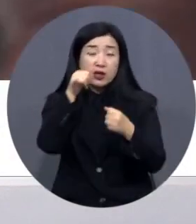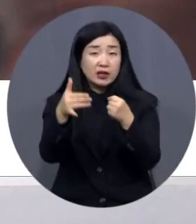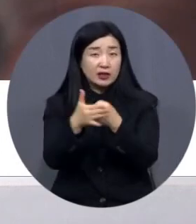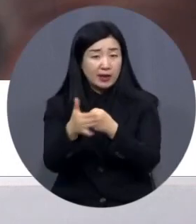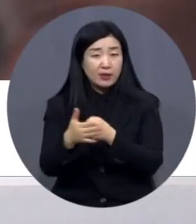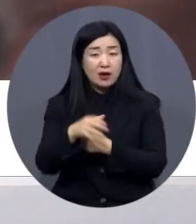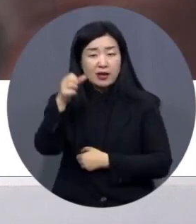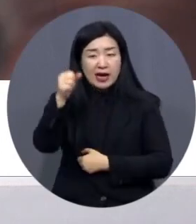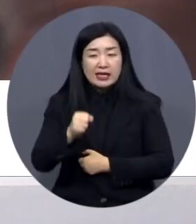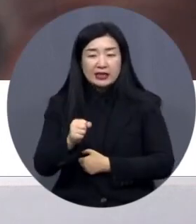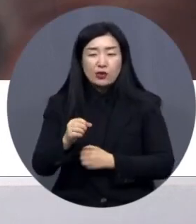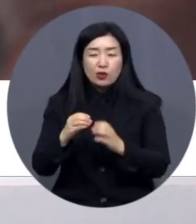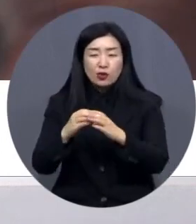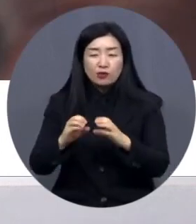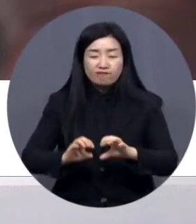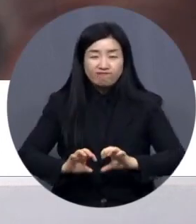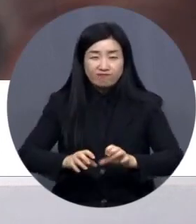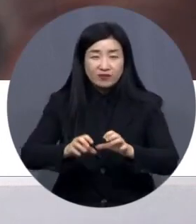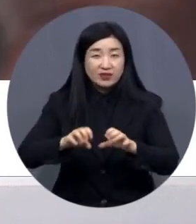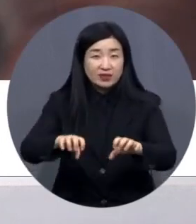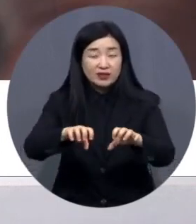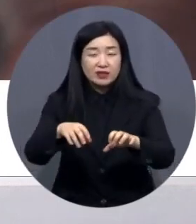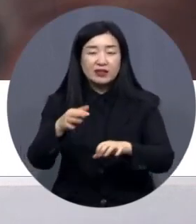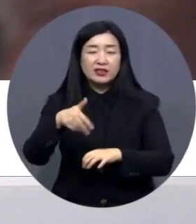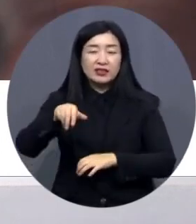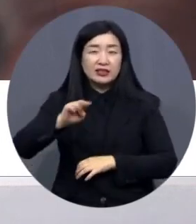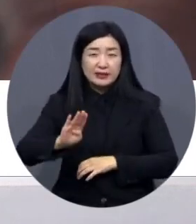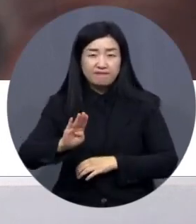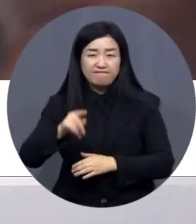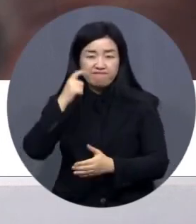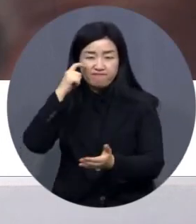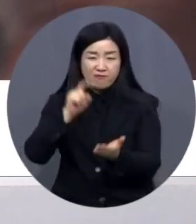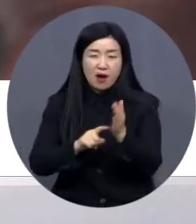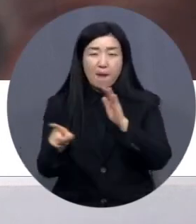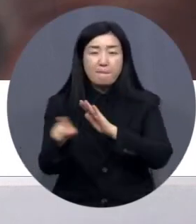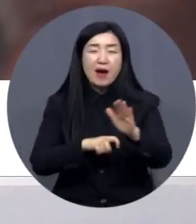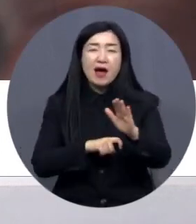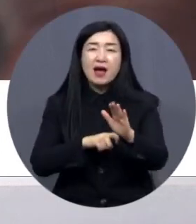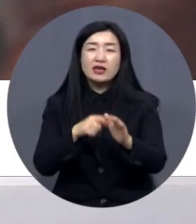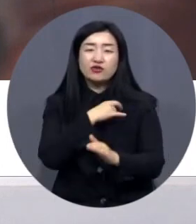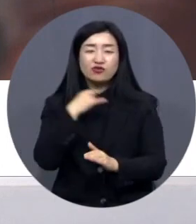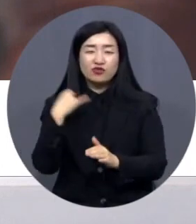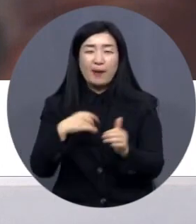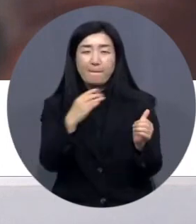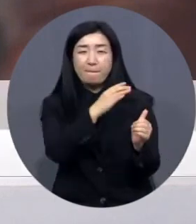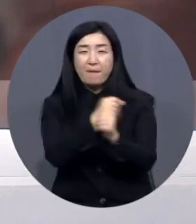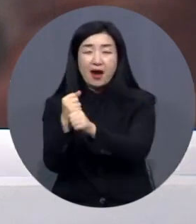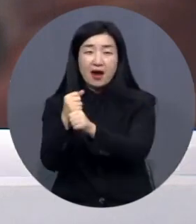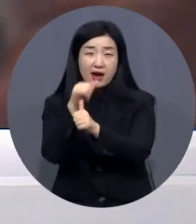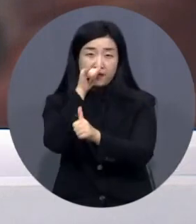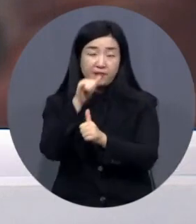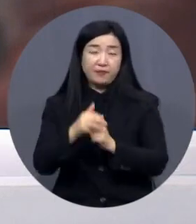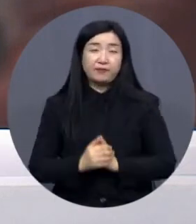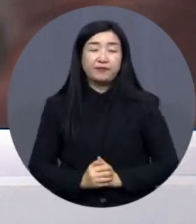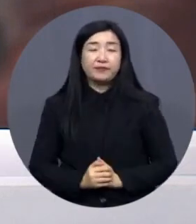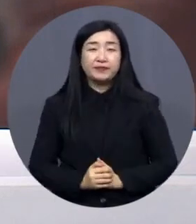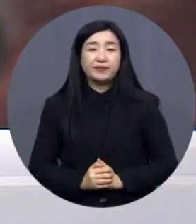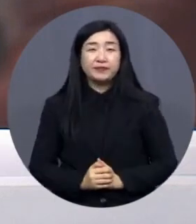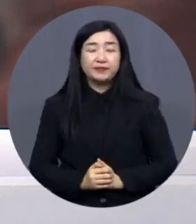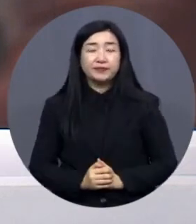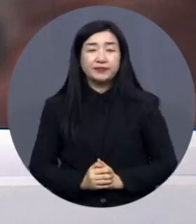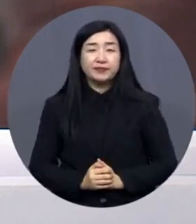이번에는 카지노 칩을 몰래 훔쳐 달아난 중국인이이 공항에서 경찰에 긴급 체포됐습니다 이따금 기자가